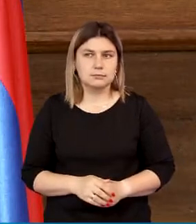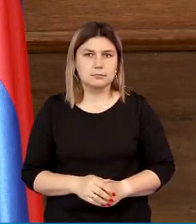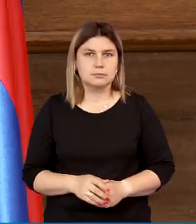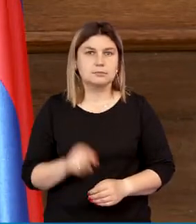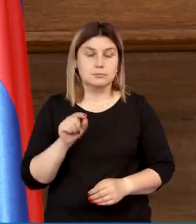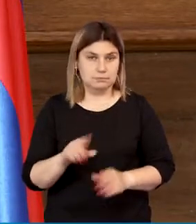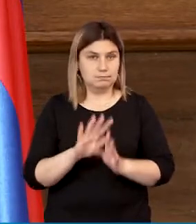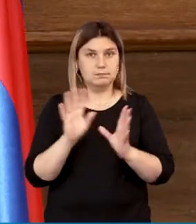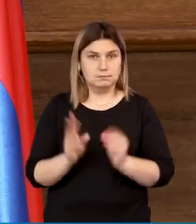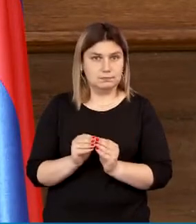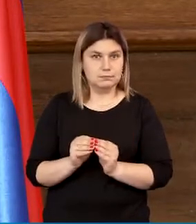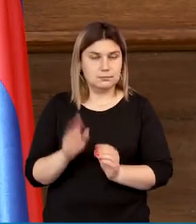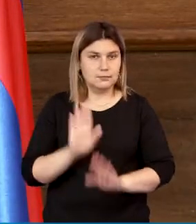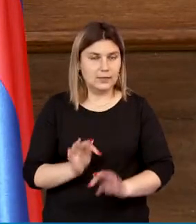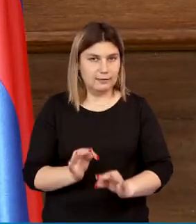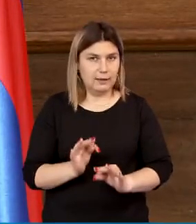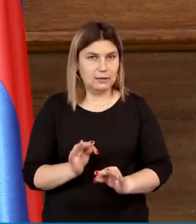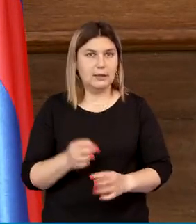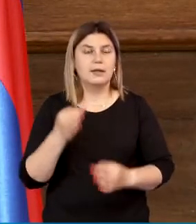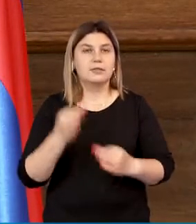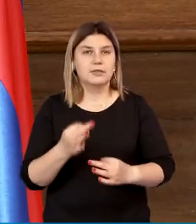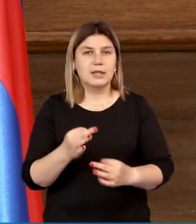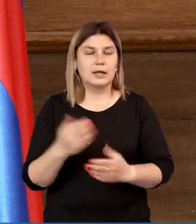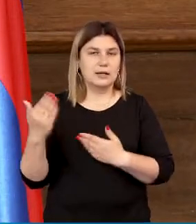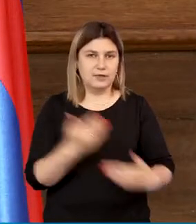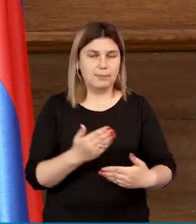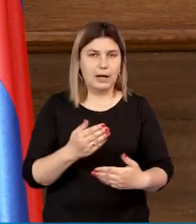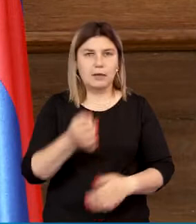Tyle na wstępie. Teraz